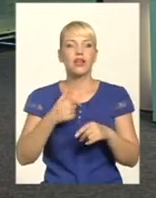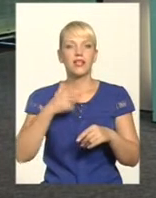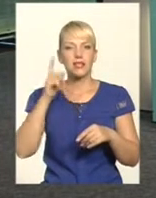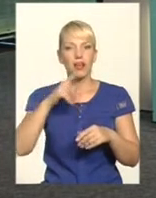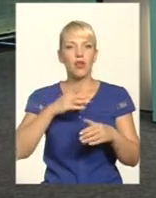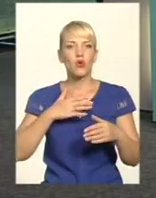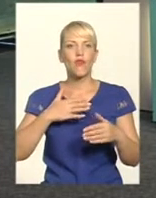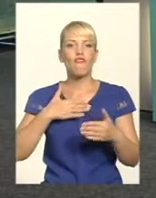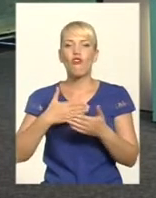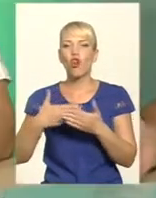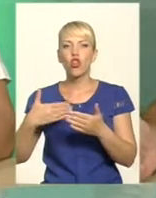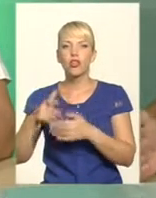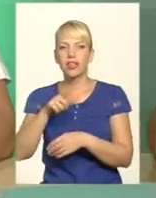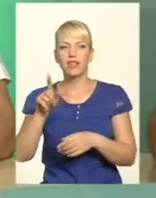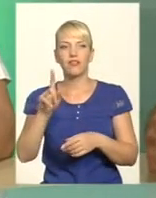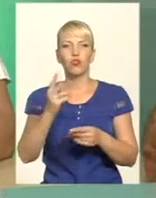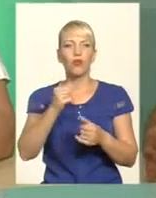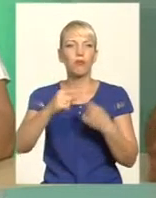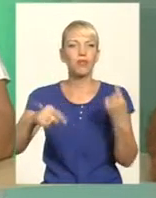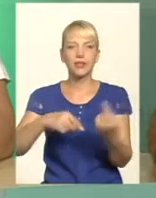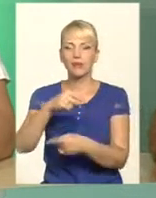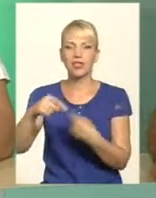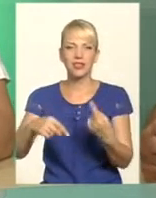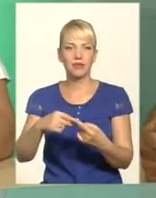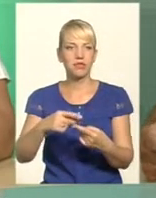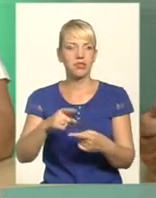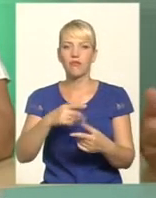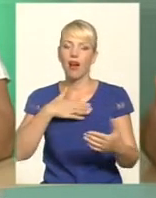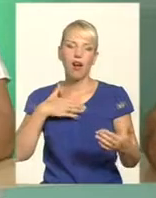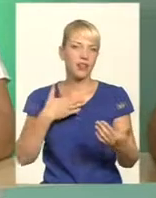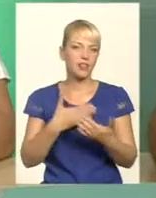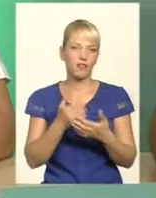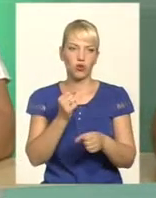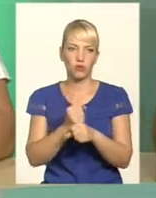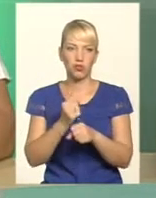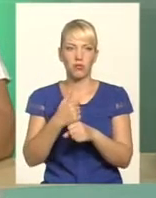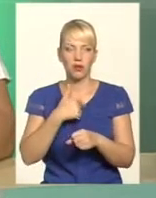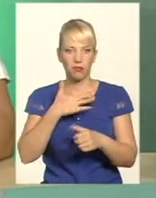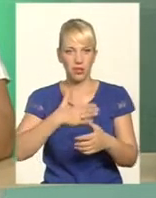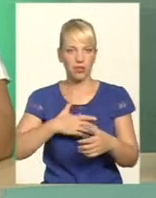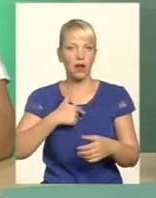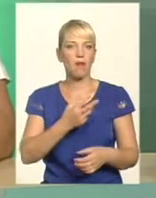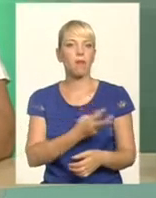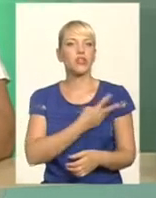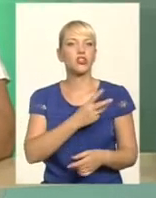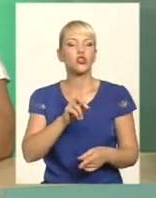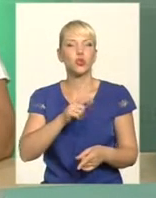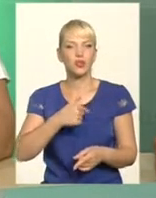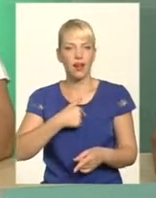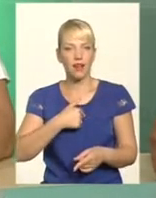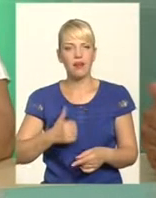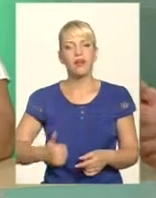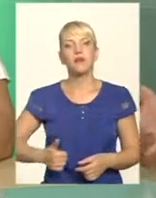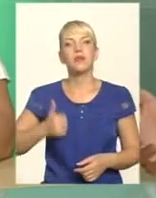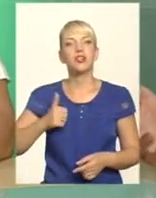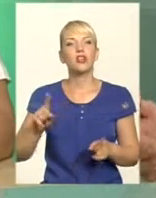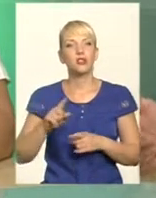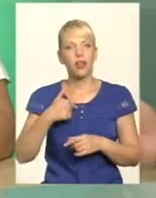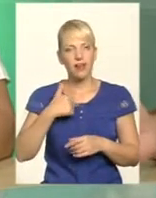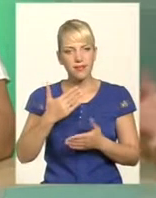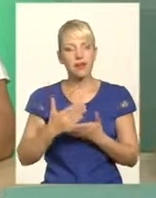колишнім підприємством, нічого. Вони самі підприємці або ще щось. Ну, наскільки вони активно працюють, мені приємно. Я пишаюся, що я хмельничанин. Коли приїжджають до нас волонтери